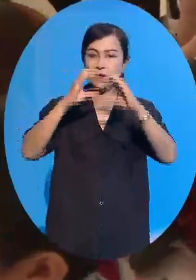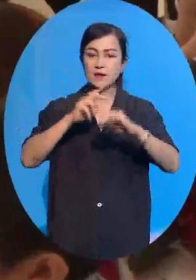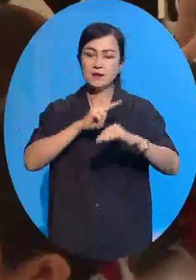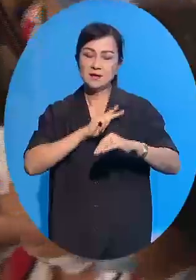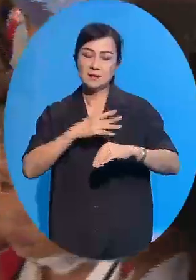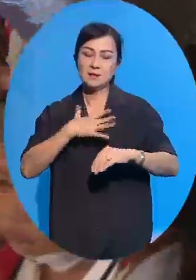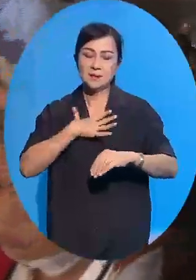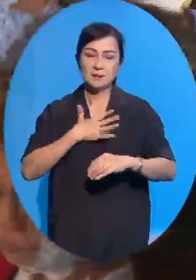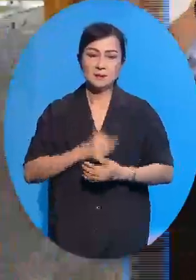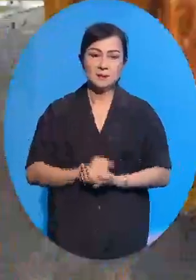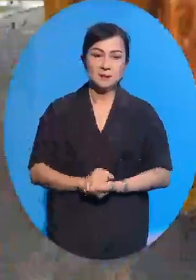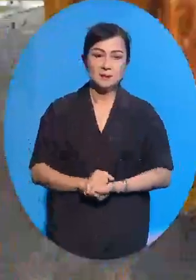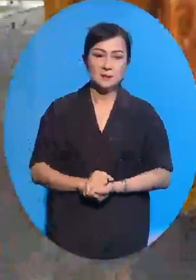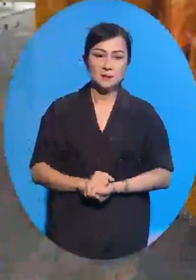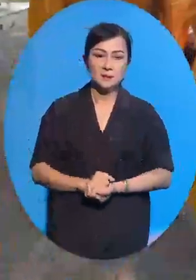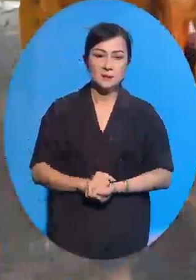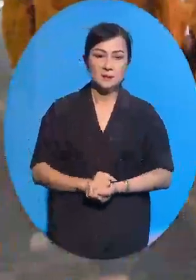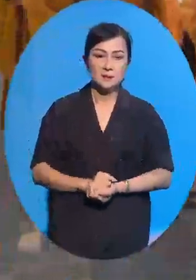riêng của mình.